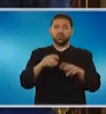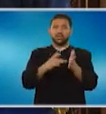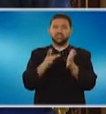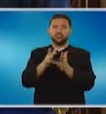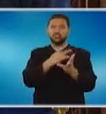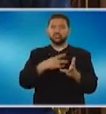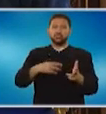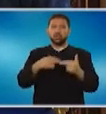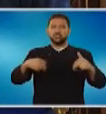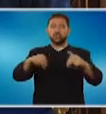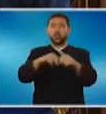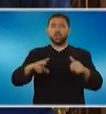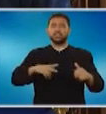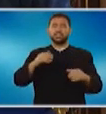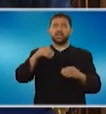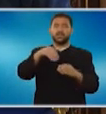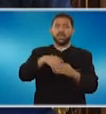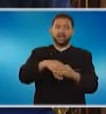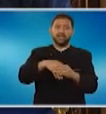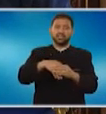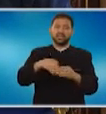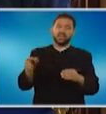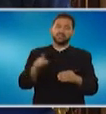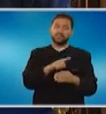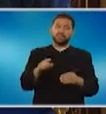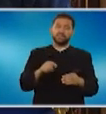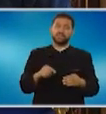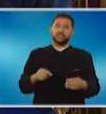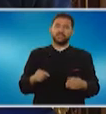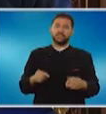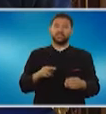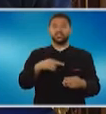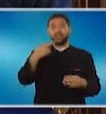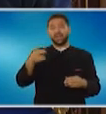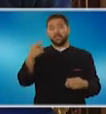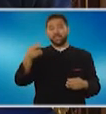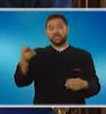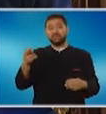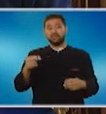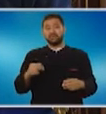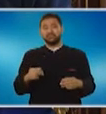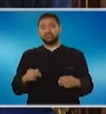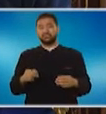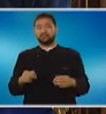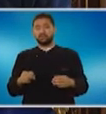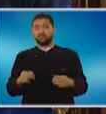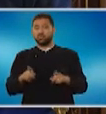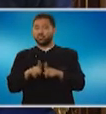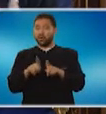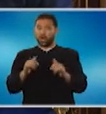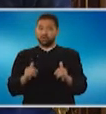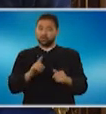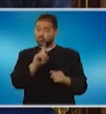Noi suntem între. Lectura aceasta trebuie făcută, repet, nu